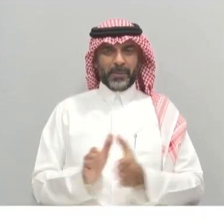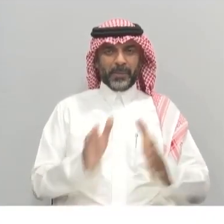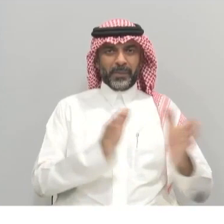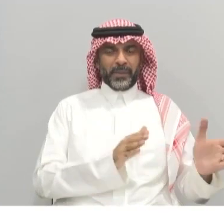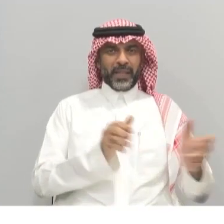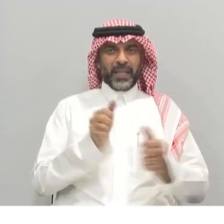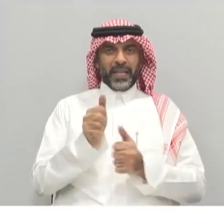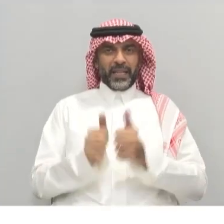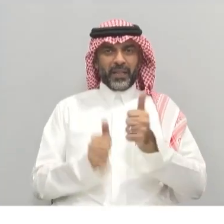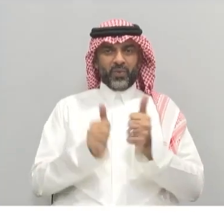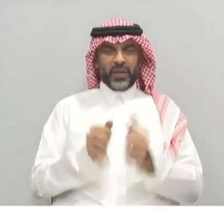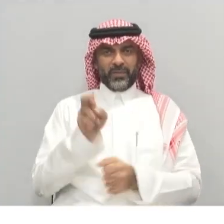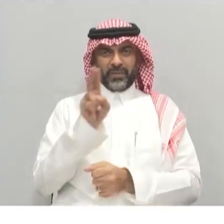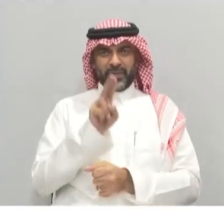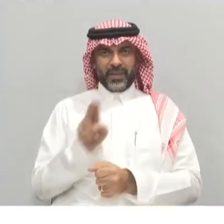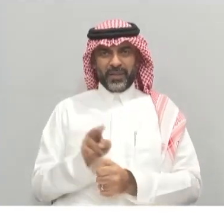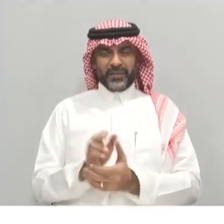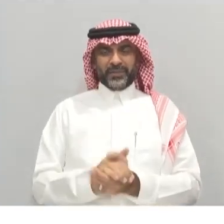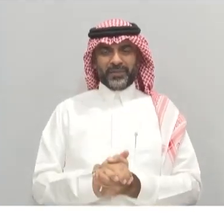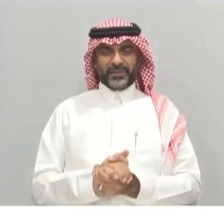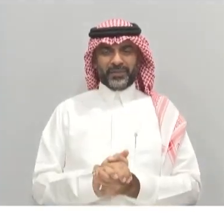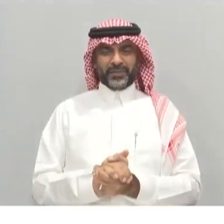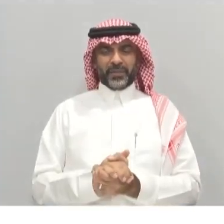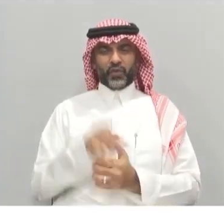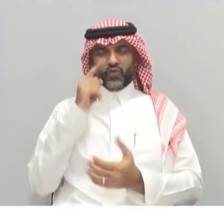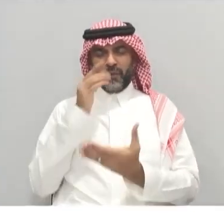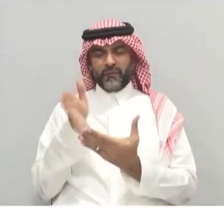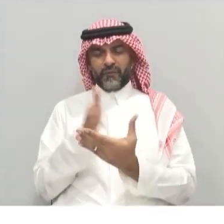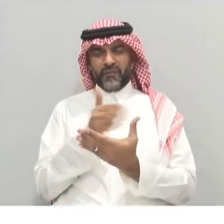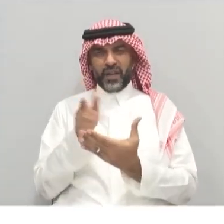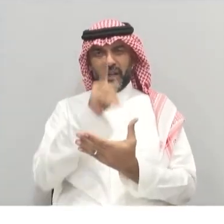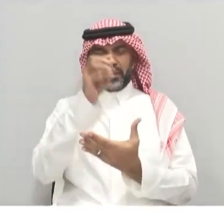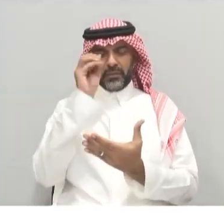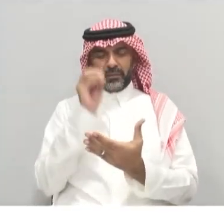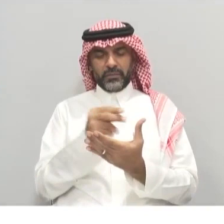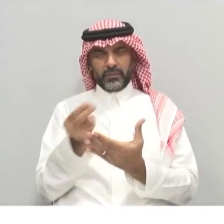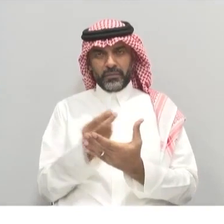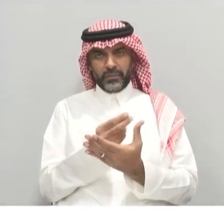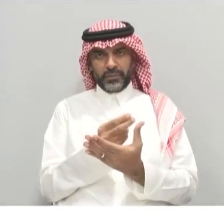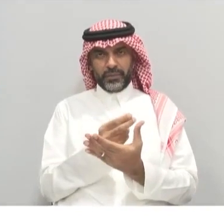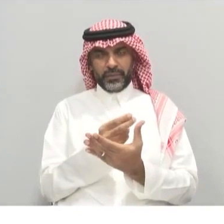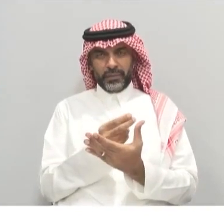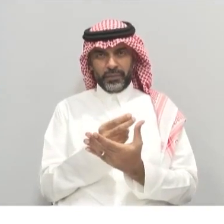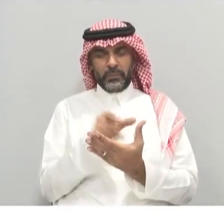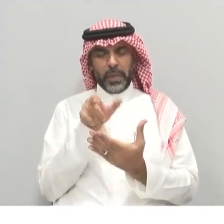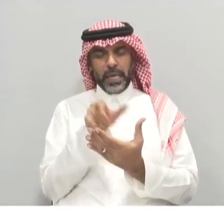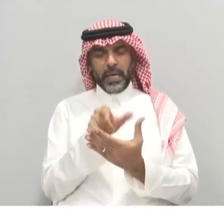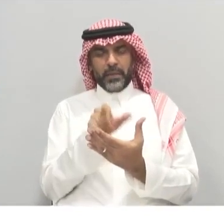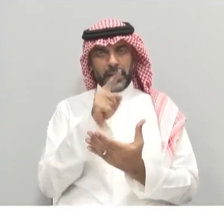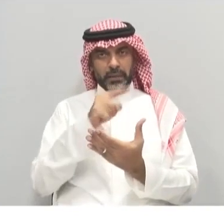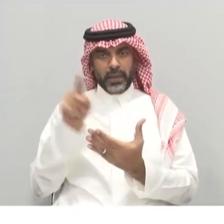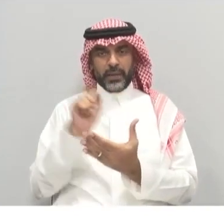نصل الى تقويم الدرس اكمل الفراغات التاليه بالعبارات الصحيحه